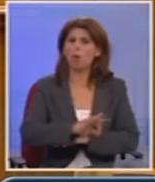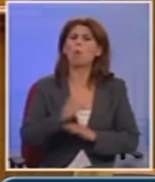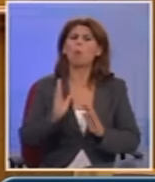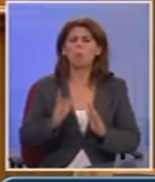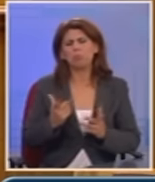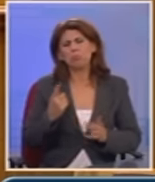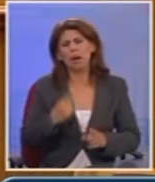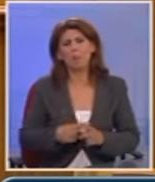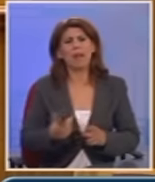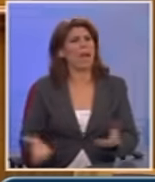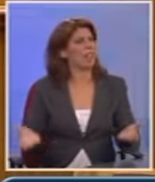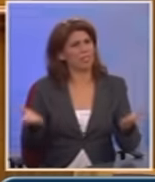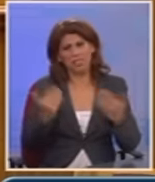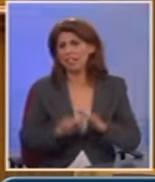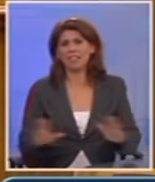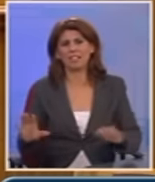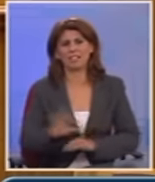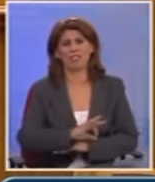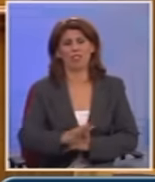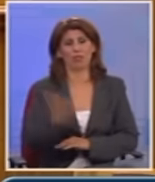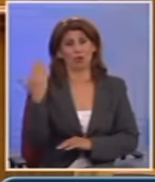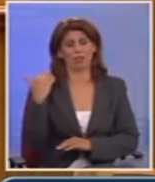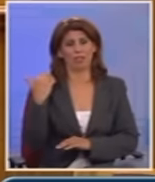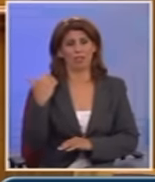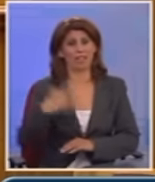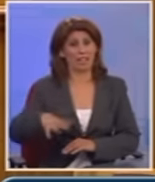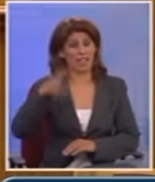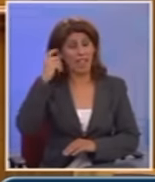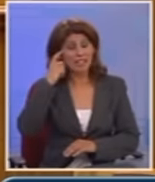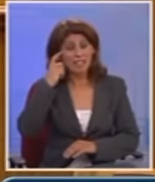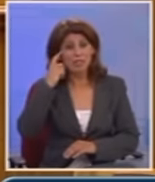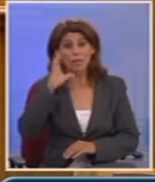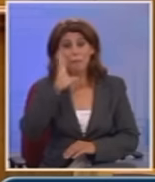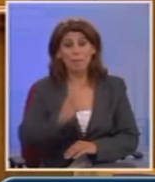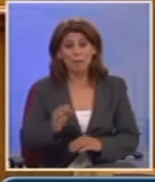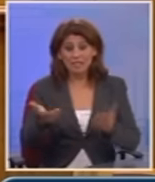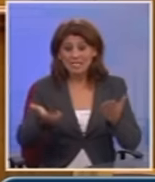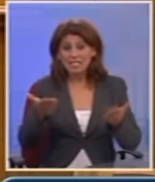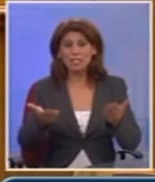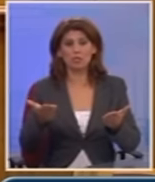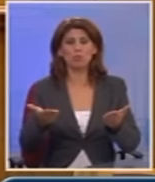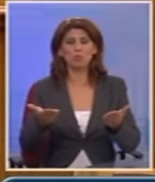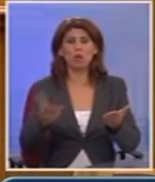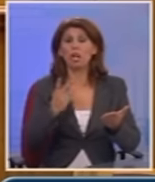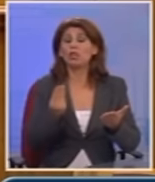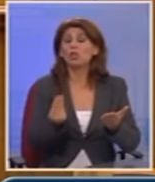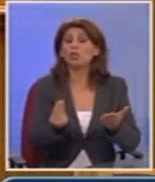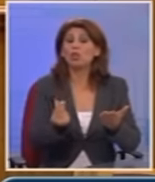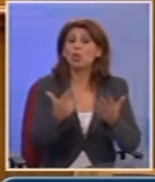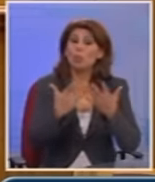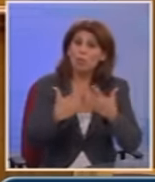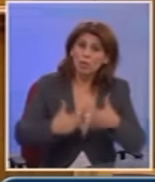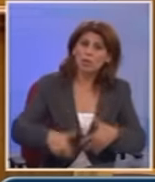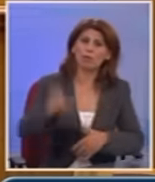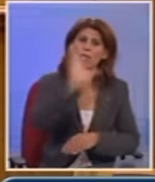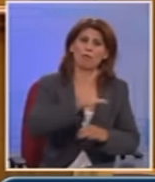απλά δεν είχατε. Να αντιληφθείτε τους πραγματικούς συσχετισμούς και τον τρόπο λειτουργίας της